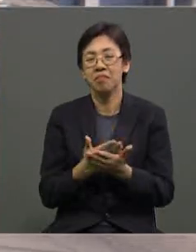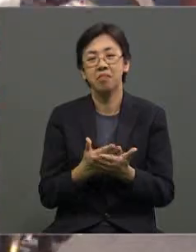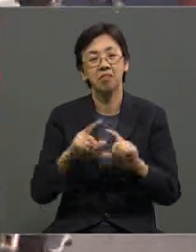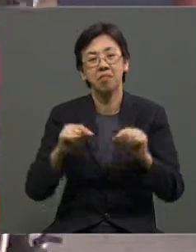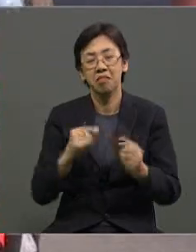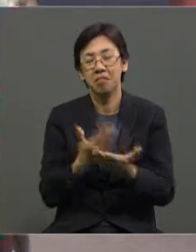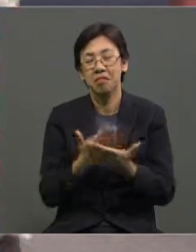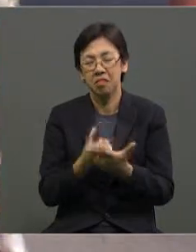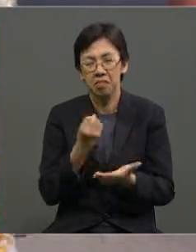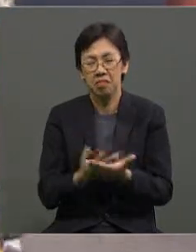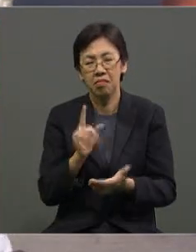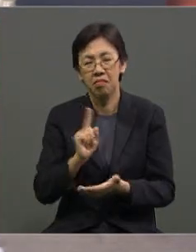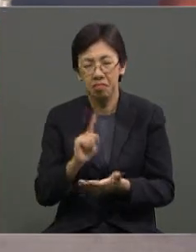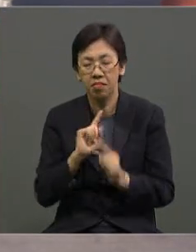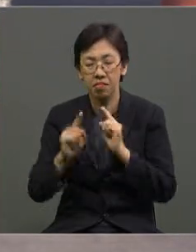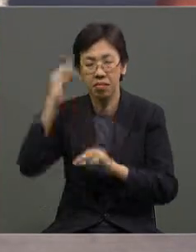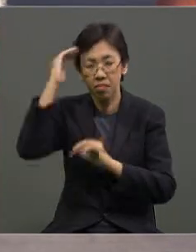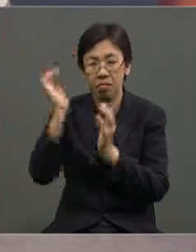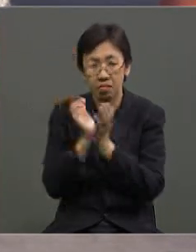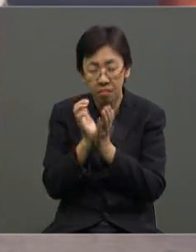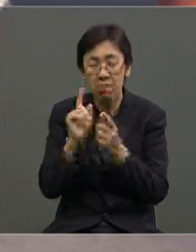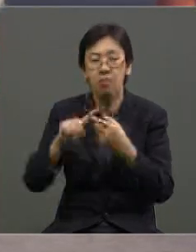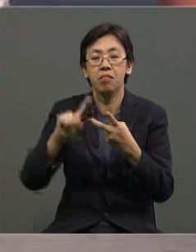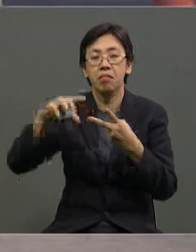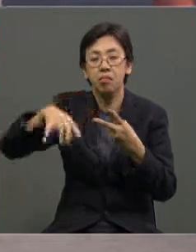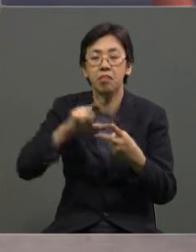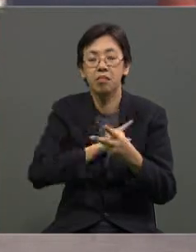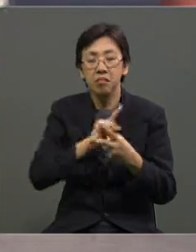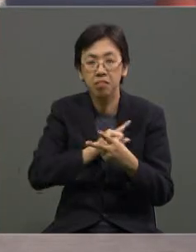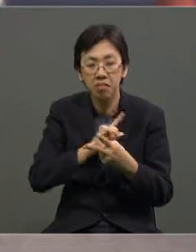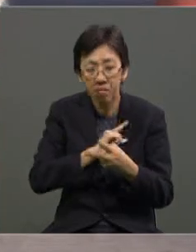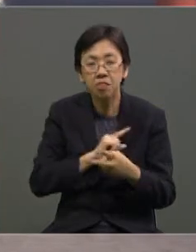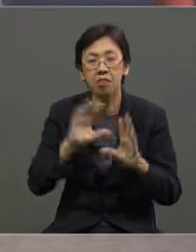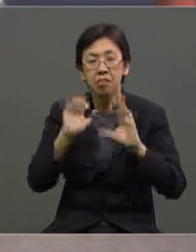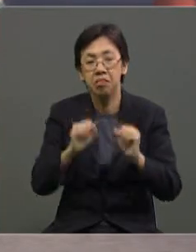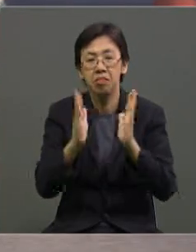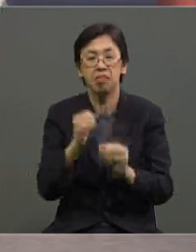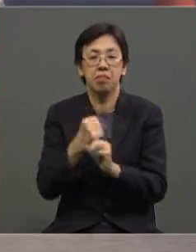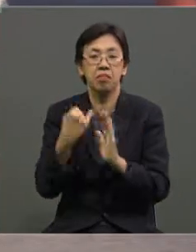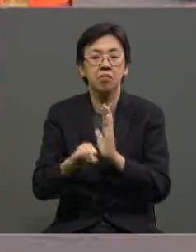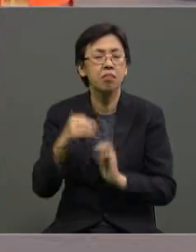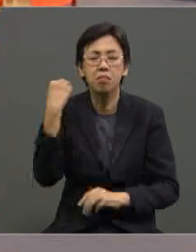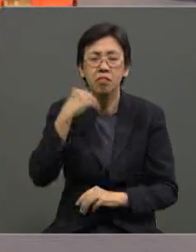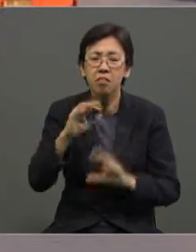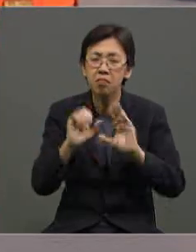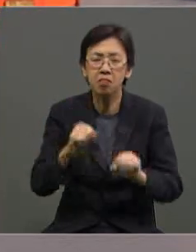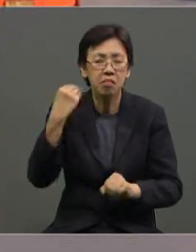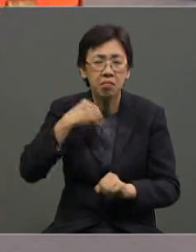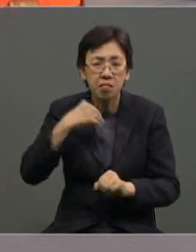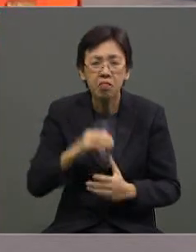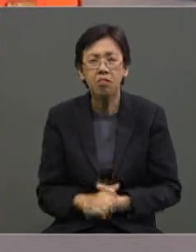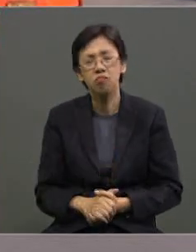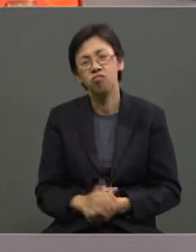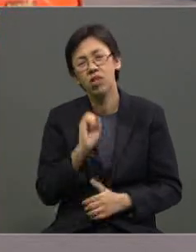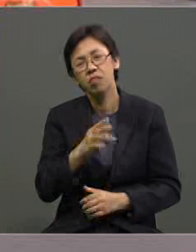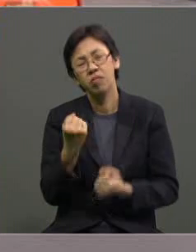ว่าได้ส่งหนังสือไปถึงสำนักงานตำรวจแห่งชาติแล้วก็หน่วยงานที่เกี่ยวข้องซึ่งก็มีการจับกุมผู้กระทำความผิดได้ทุกวันเลยนะ ค่ะ คือเขาก็ย